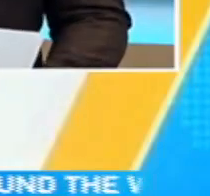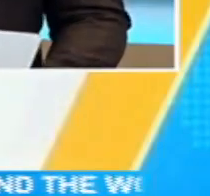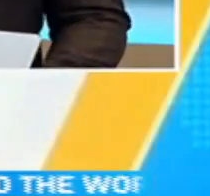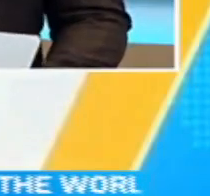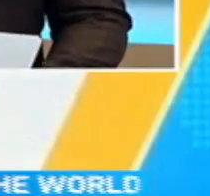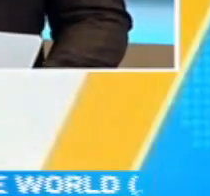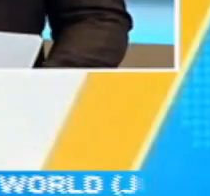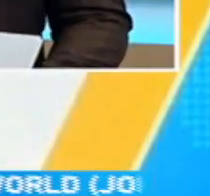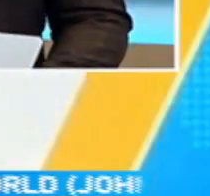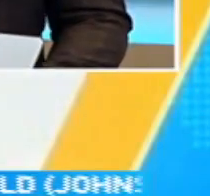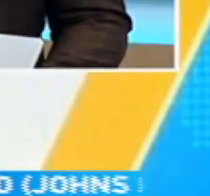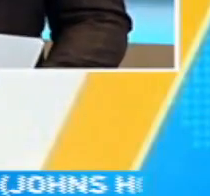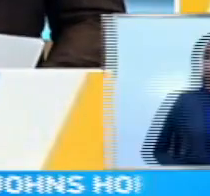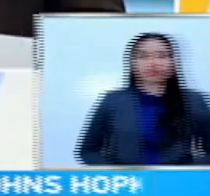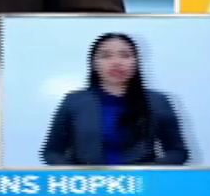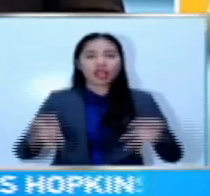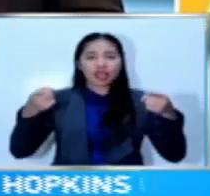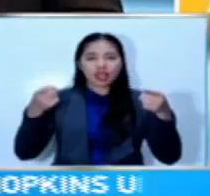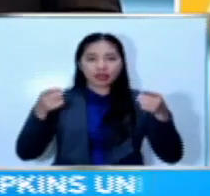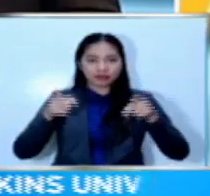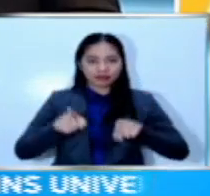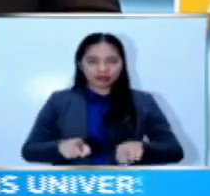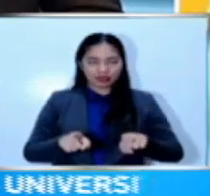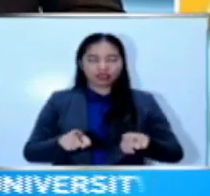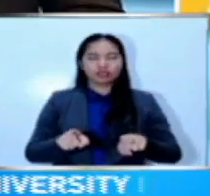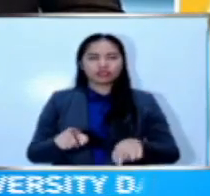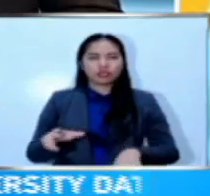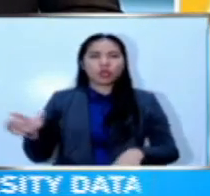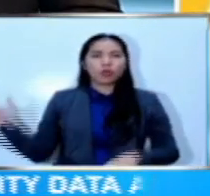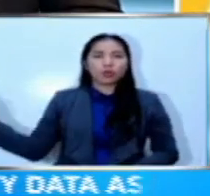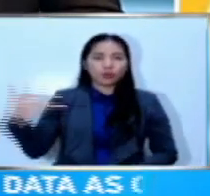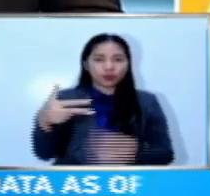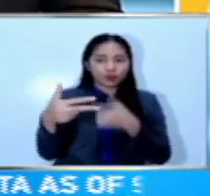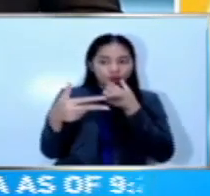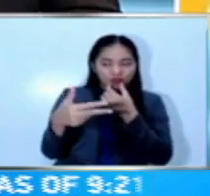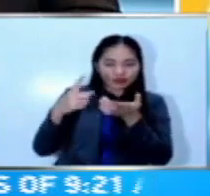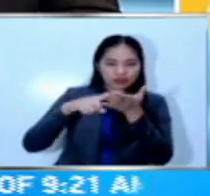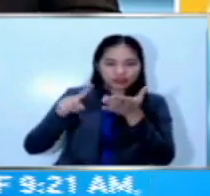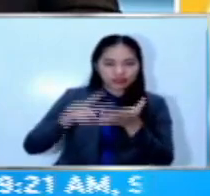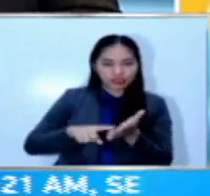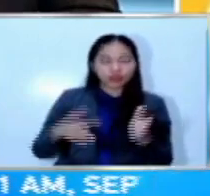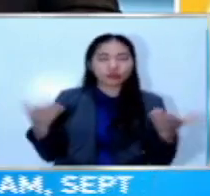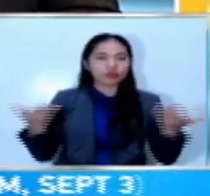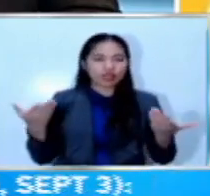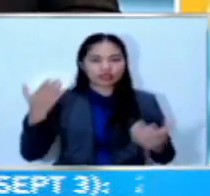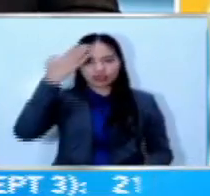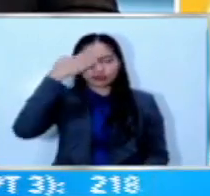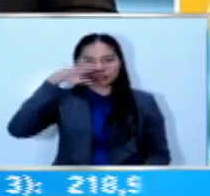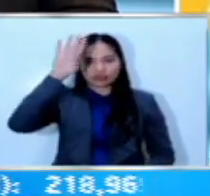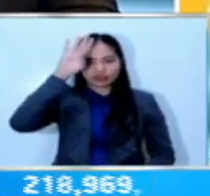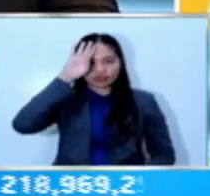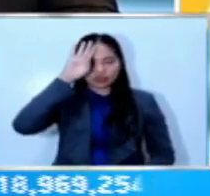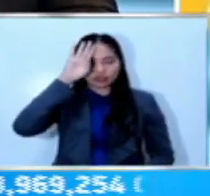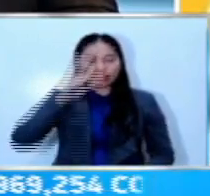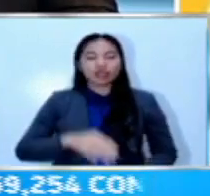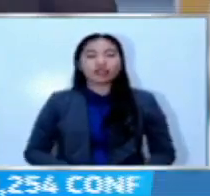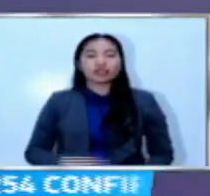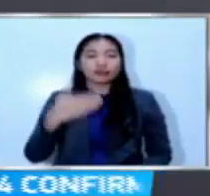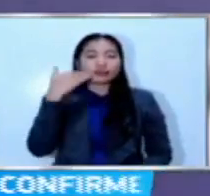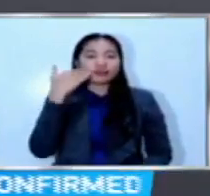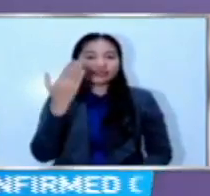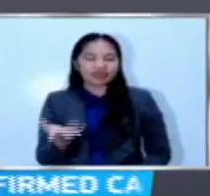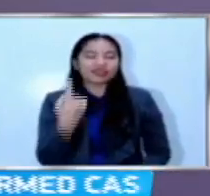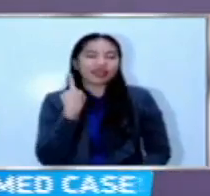nagkaroon ng engkuwentro sa isang checkpoint sa Dasmariñas, Cavite. Isang patay sa insidente na nangyari kaninang madaling araw. Ayon po sa